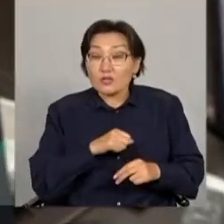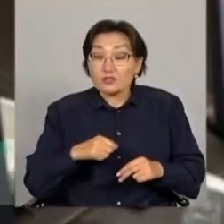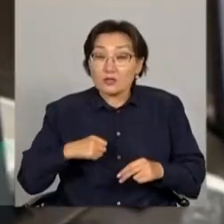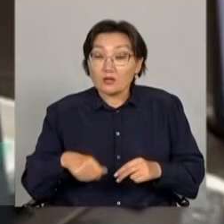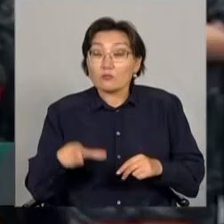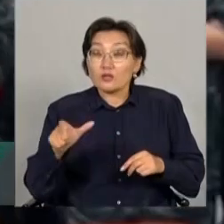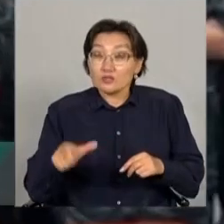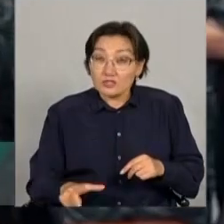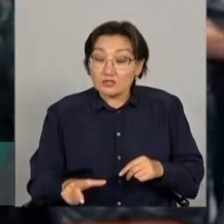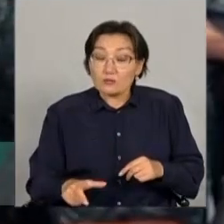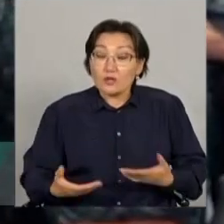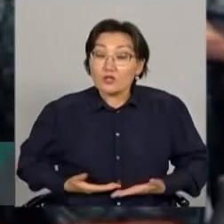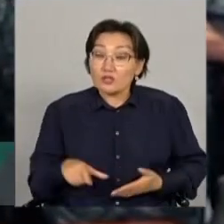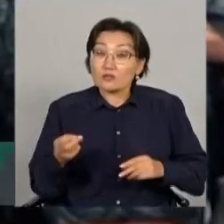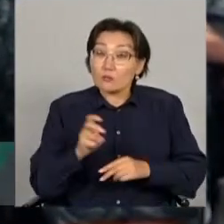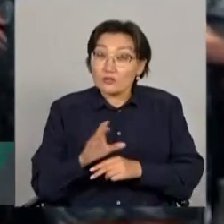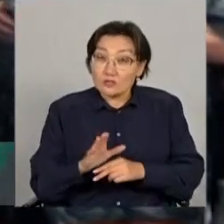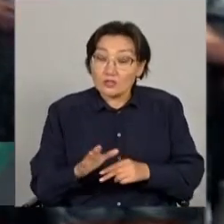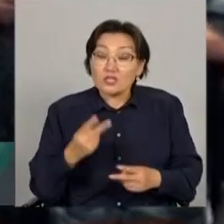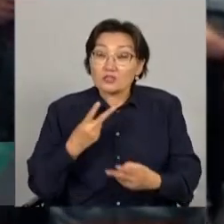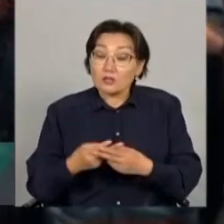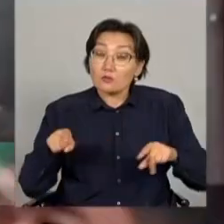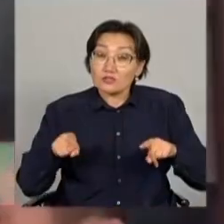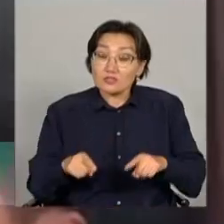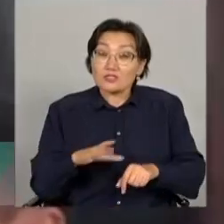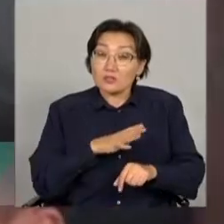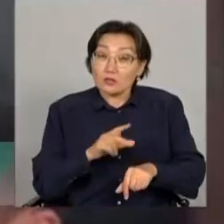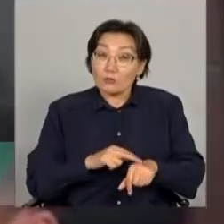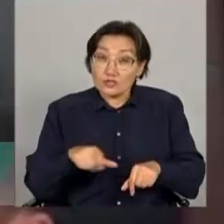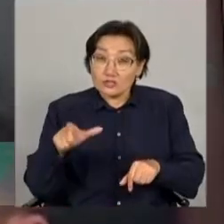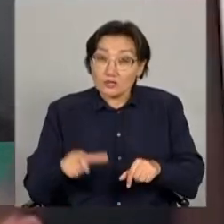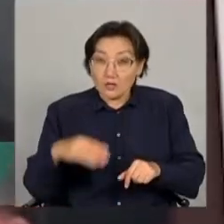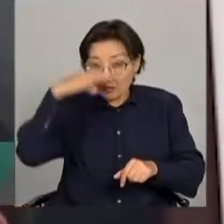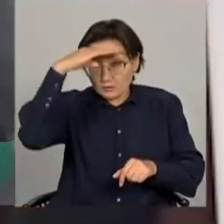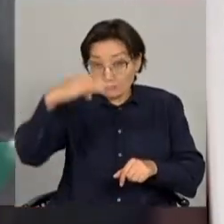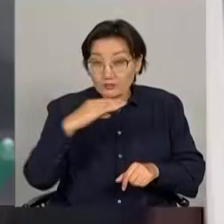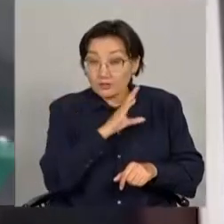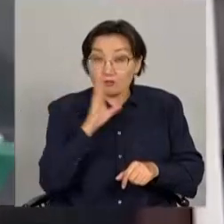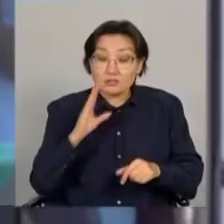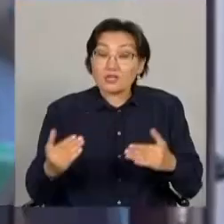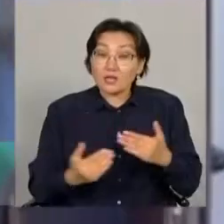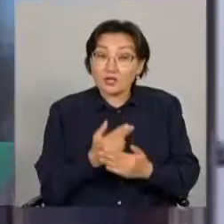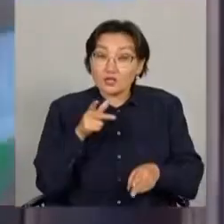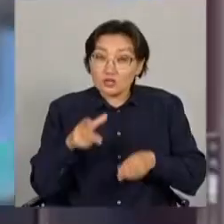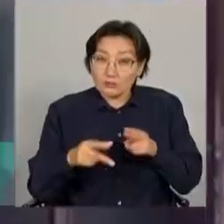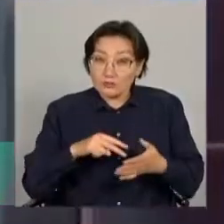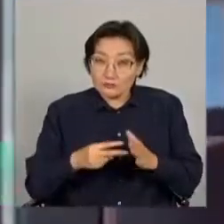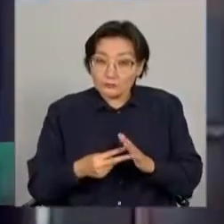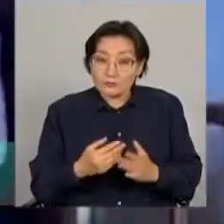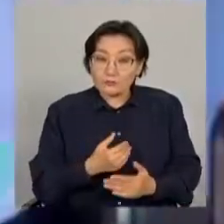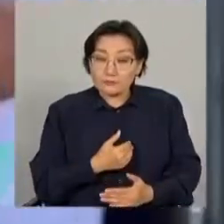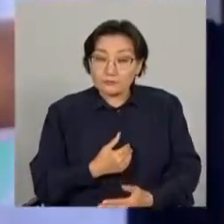жәбірленуші атанған тұрғын келген жоқ. Ал абақтыға қамалған экс-полицейлердің ата-аналары енді апелляцияға жүгінбек.